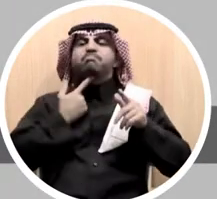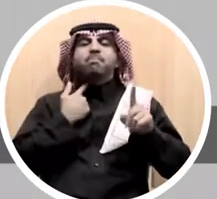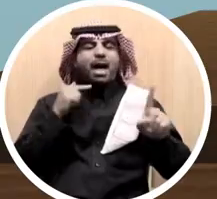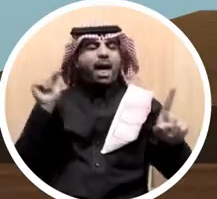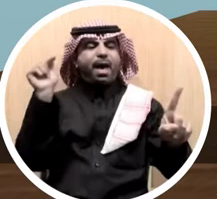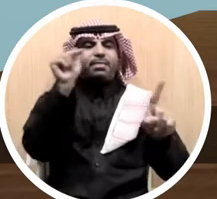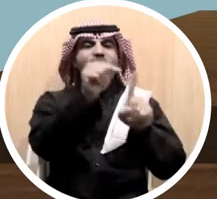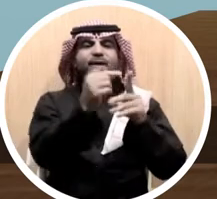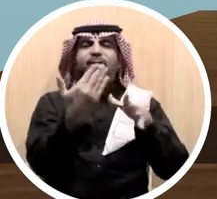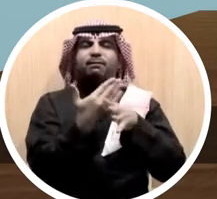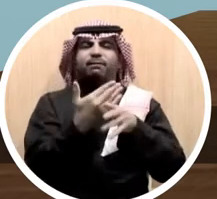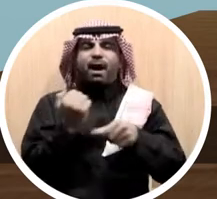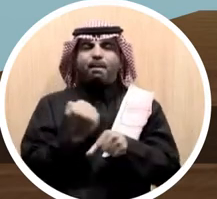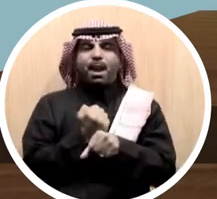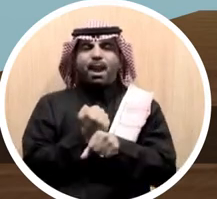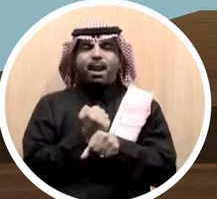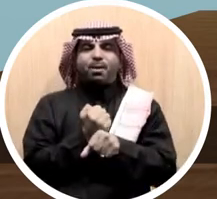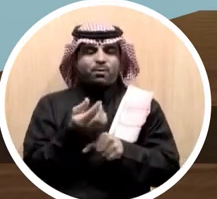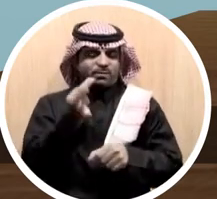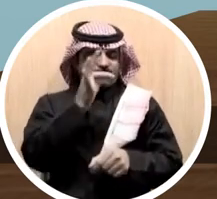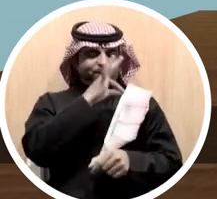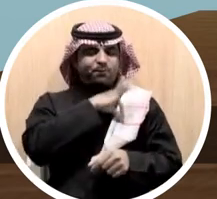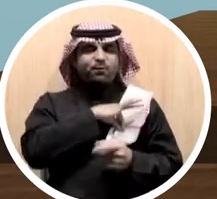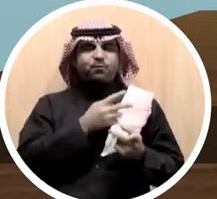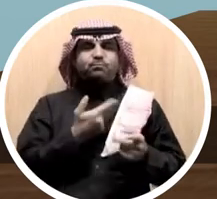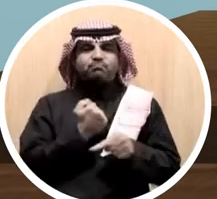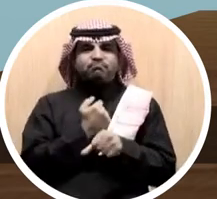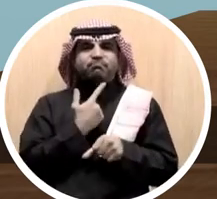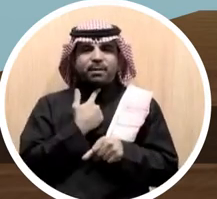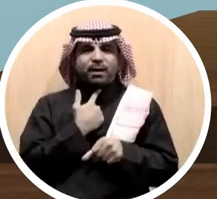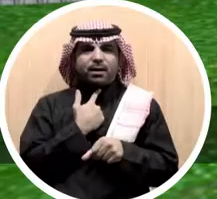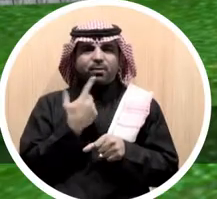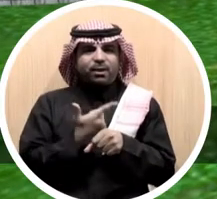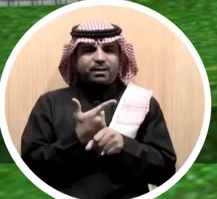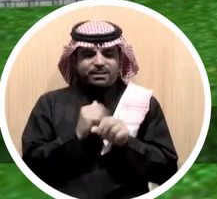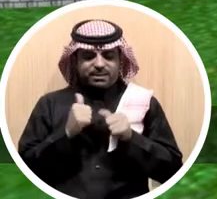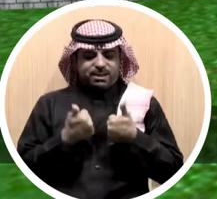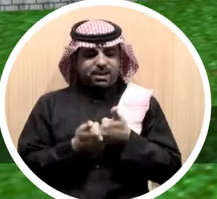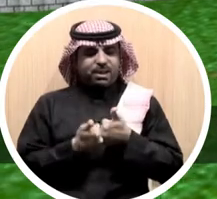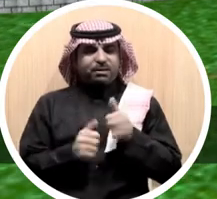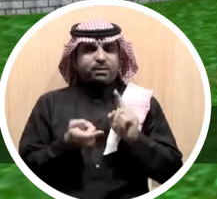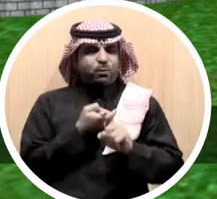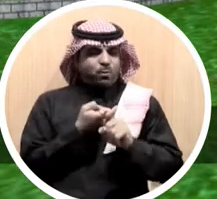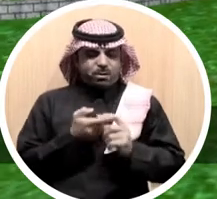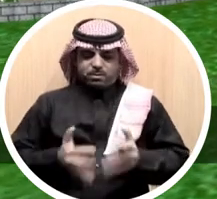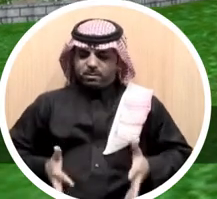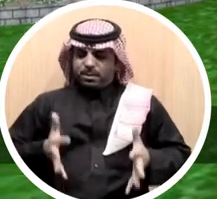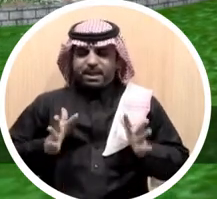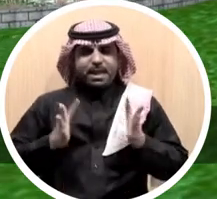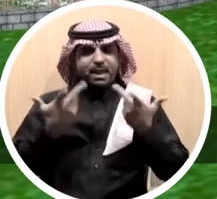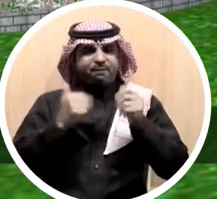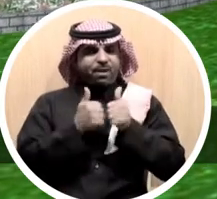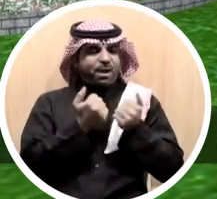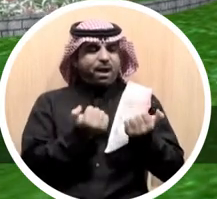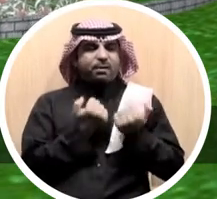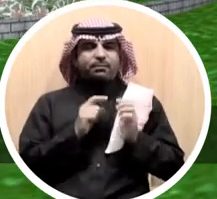الجميع من أجل العمل والحصول على دخل. يتصافح مع رجل أعمال. ومن أجل تأسيس عائلة وحياة